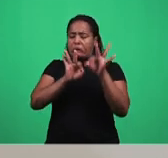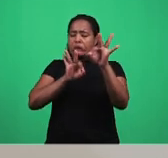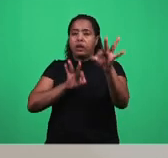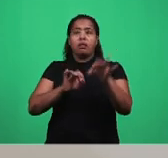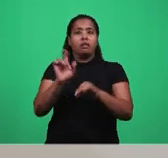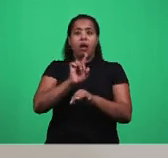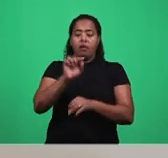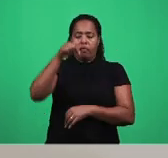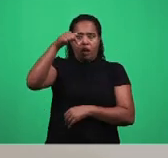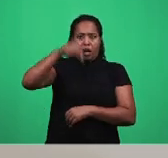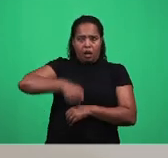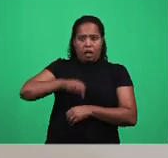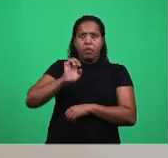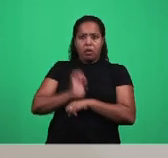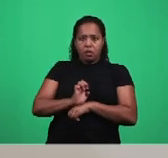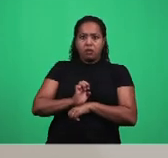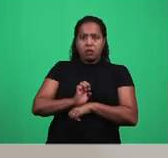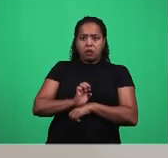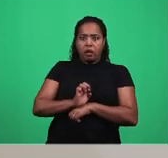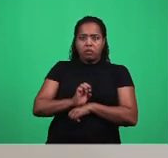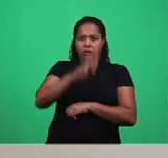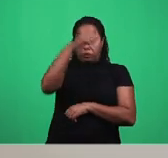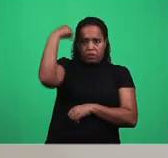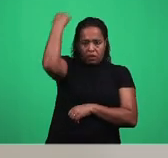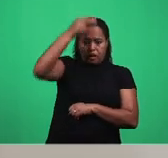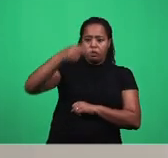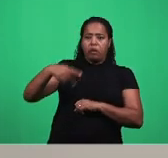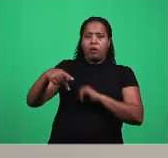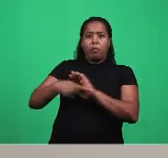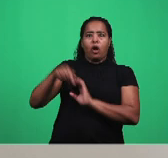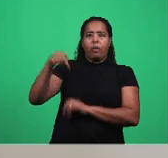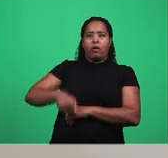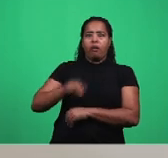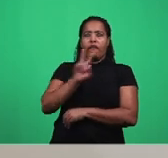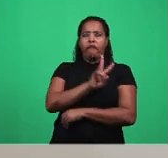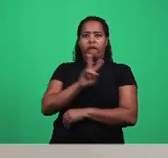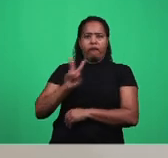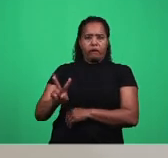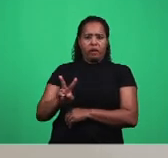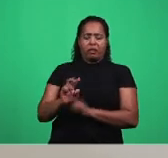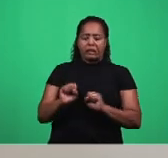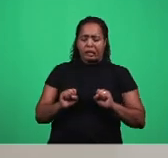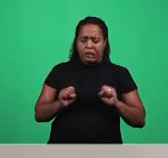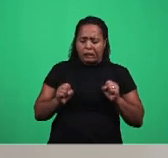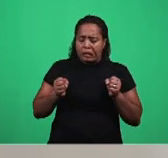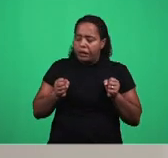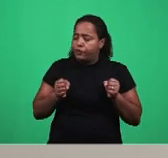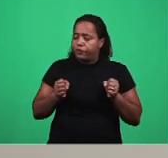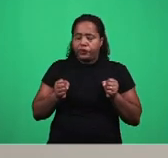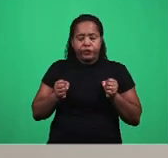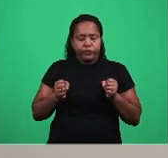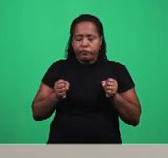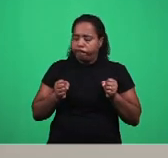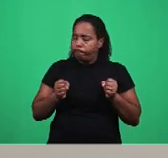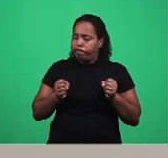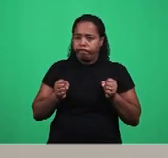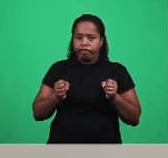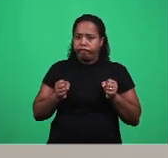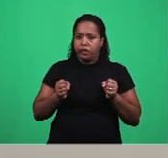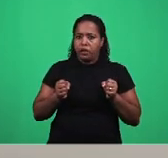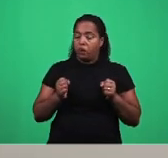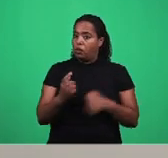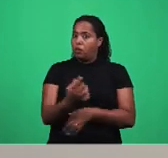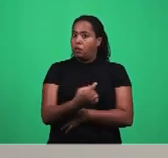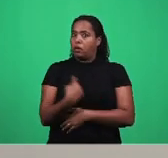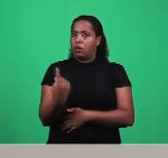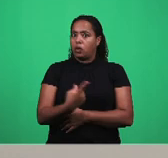l'engagement n'a pas été des régions éloignées. Ici, à Villa-Velha, par exemple, il n'a pas eu un engagement nécessaire parce